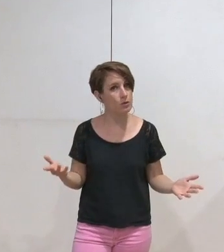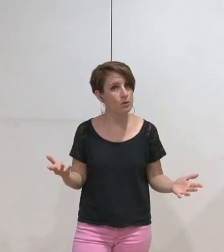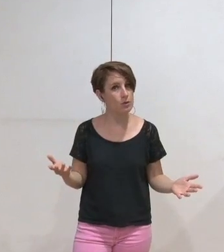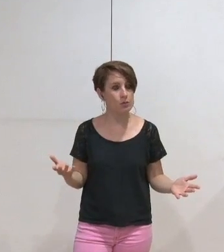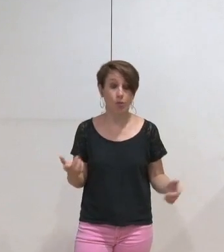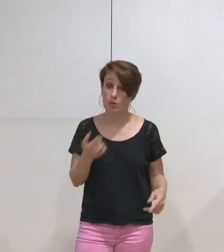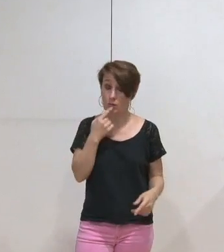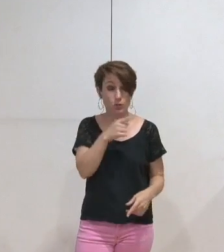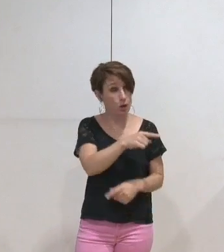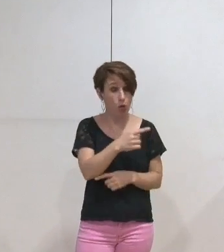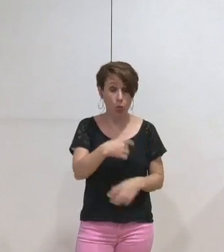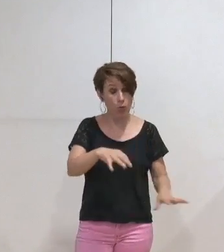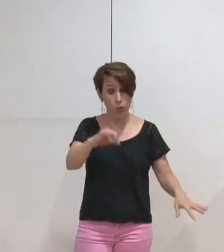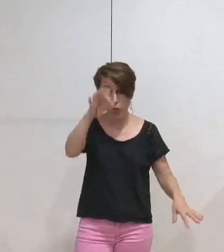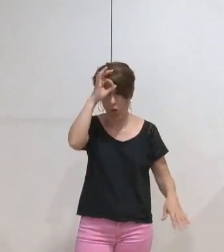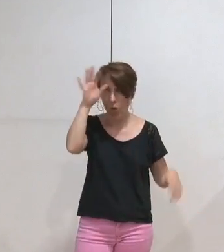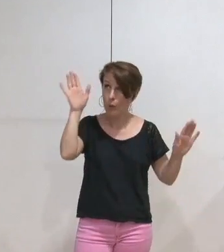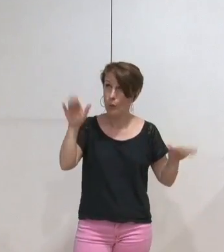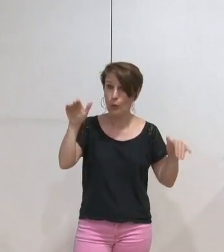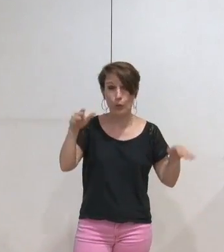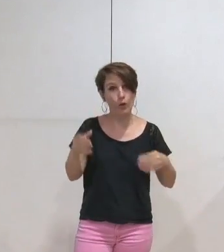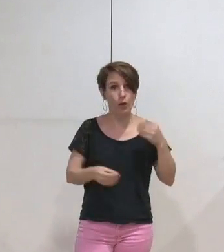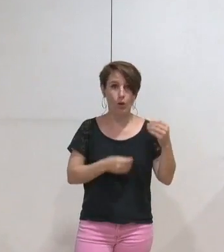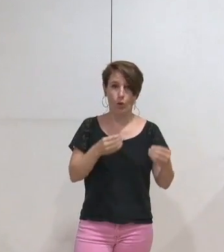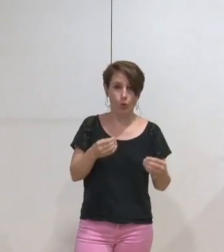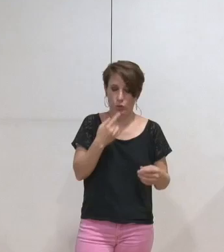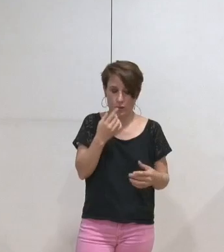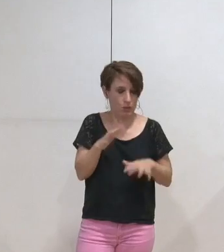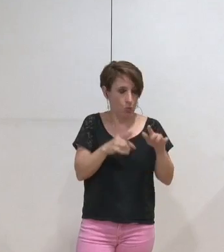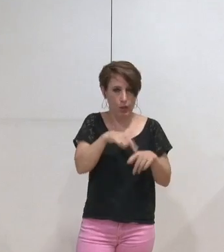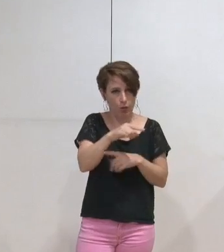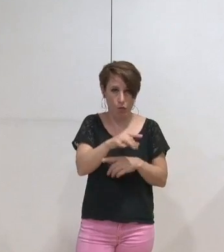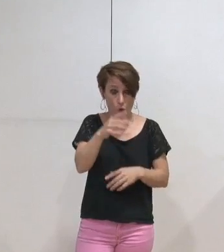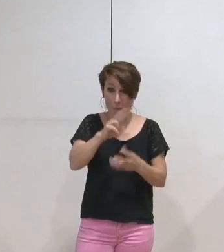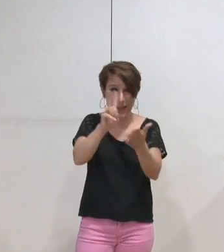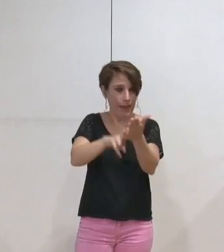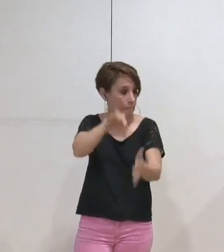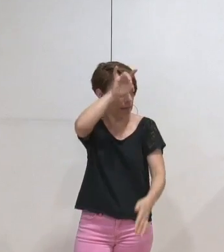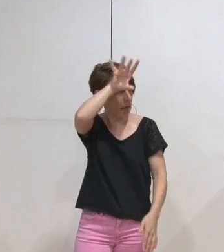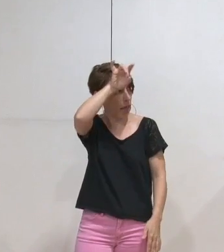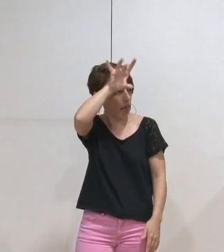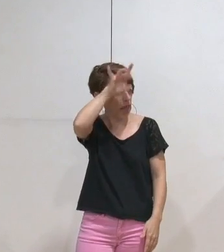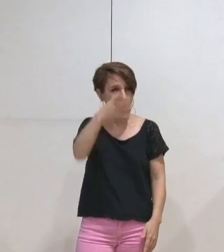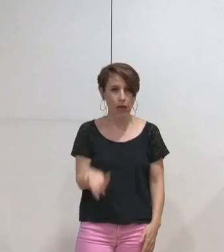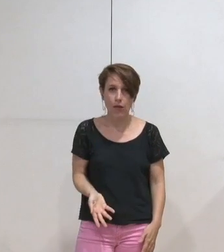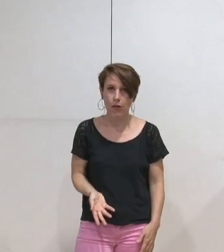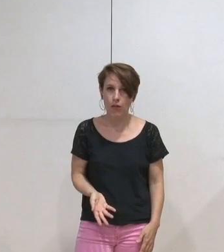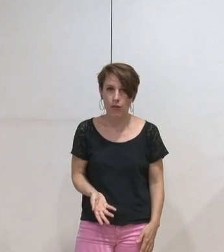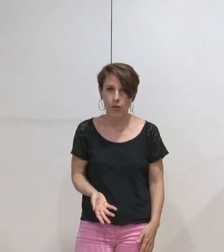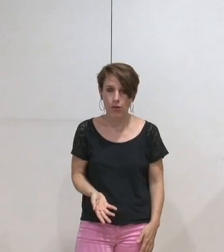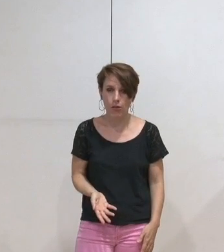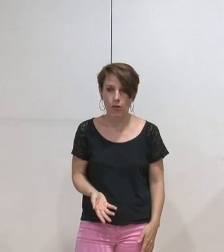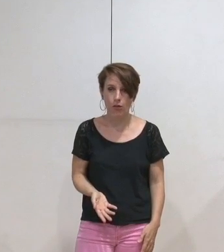l'angélisme soit du cynisme et avec certitude du dénis de réalité invoquer aujourd'hui l'urgence devant la justice